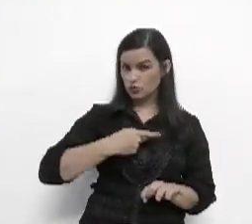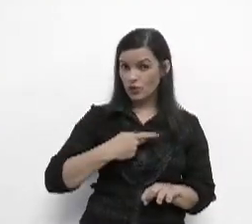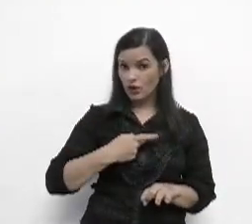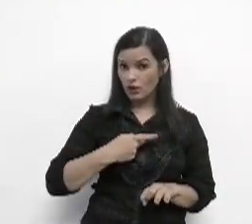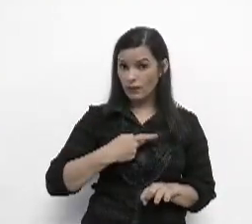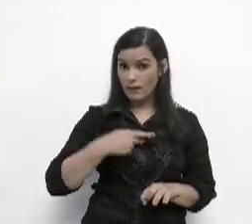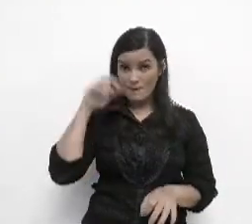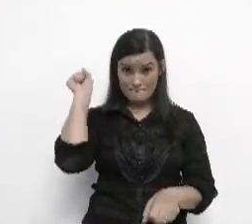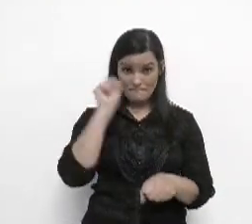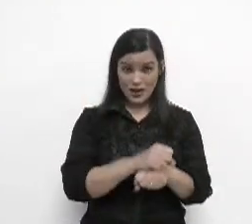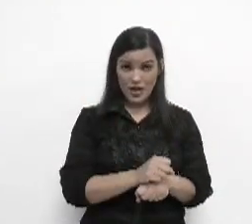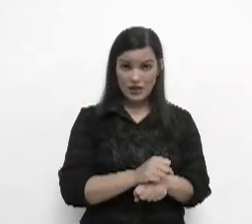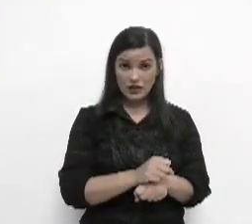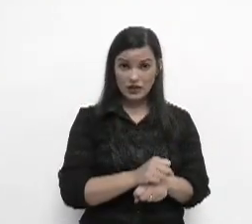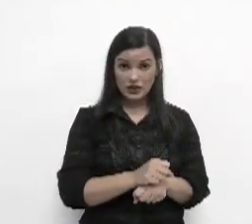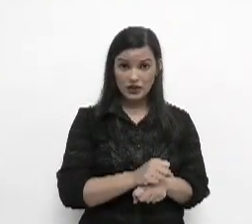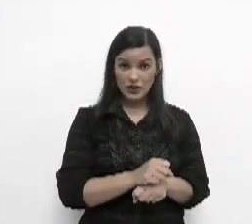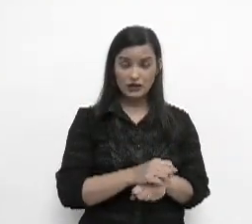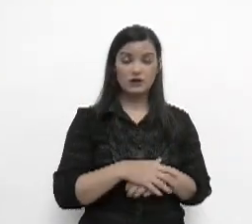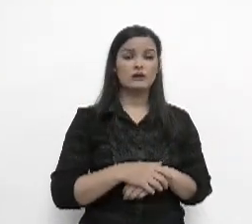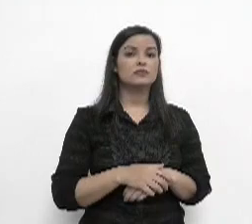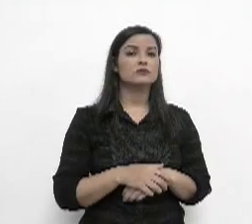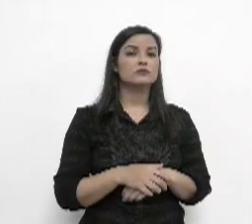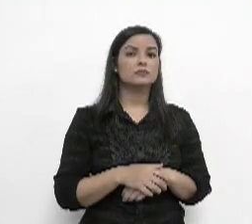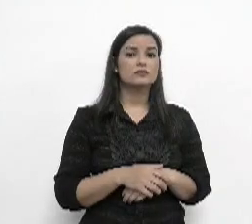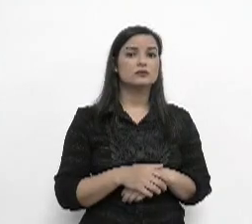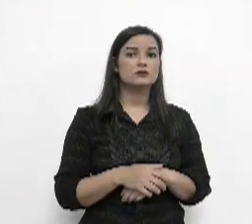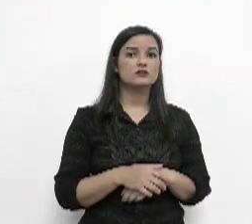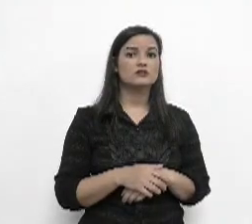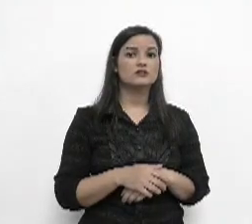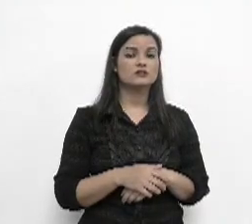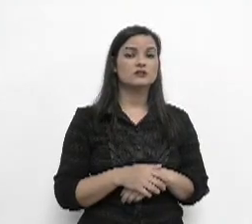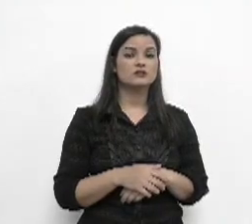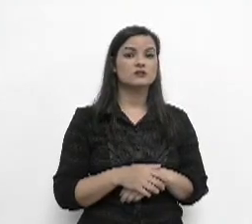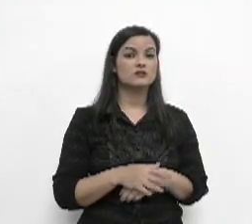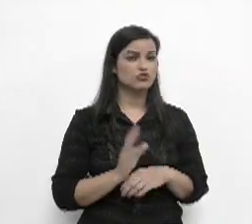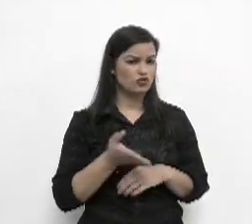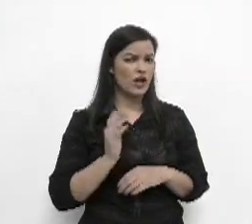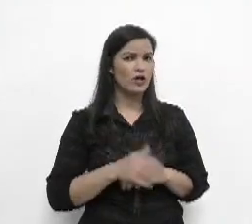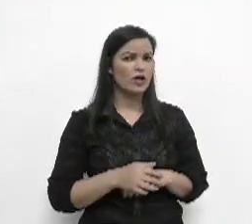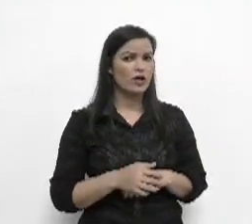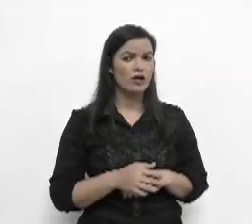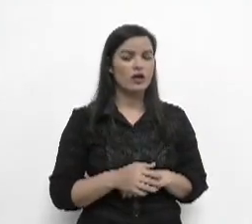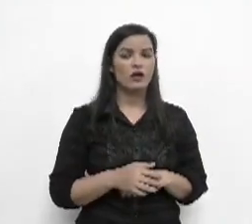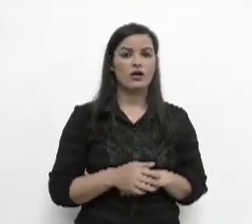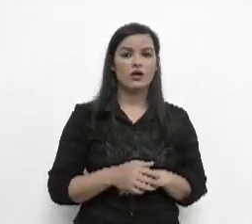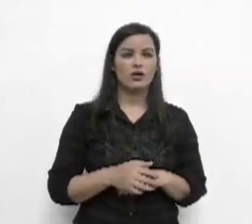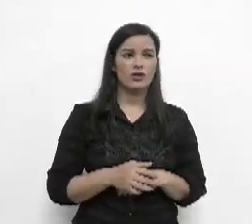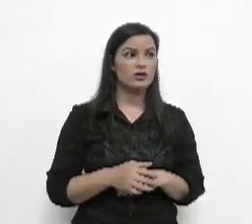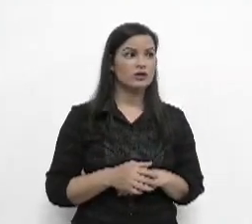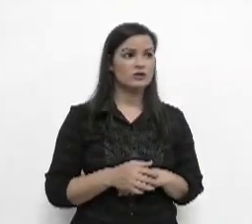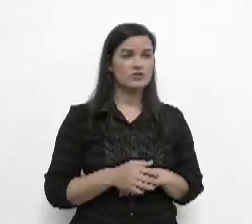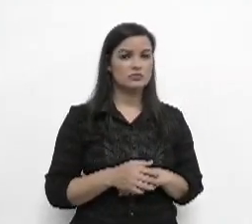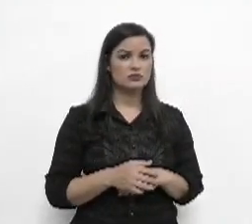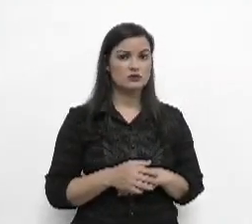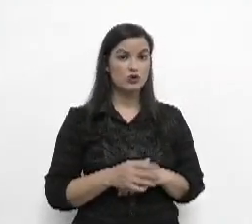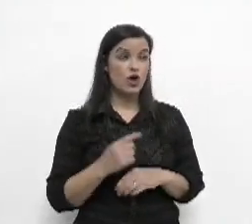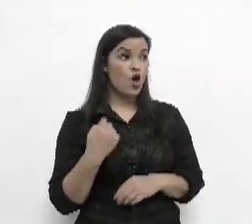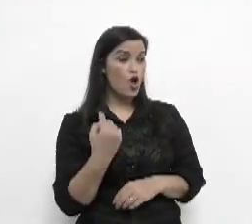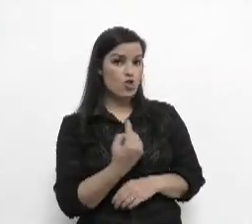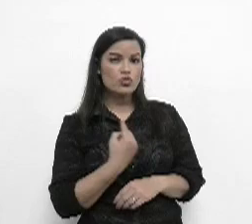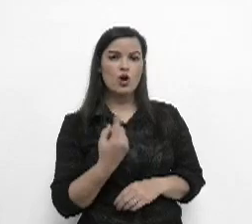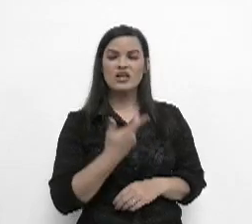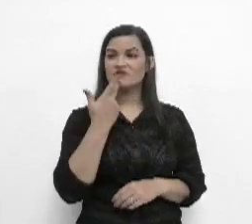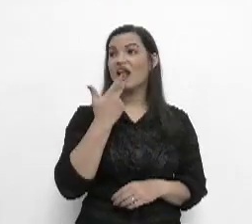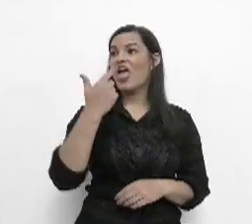neste mundo? 많은 경우에 우리는 주의 제자들로 부름을 받았지만 우리의 욕심과 우리의 계획이 단절되지 않은 경우가 많습니다. Nós dizemos que vivemos como